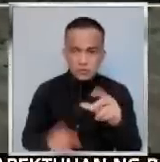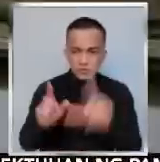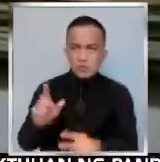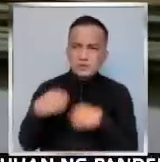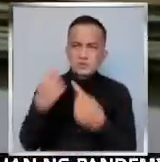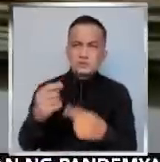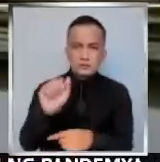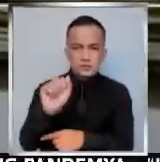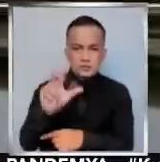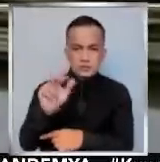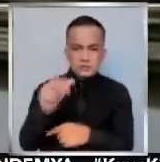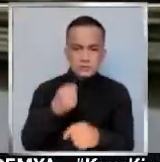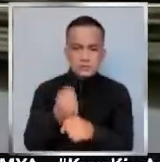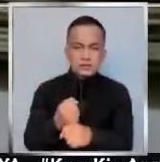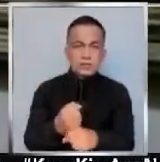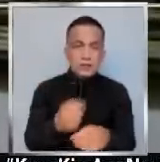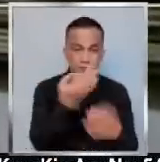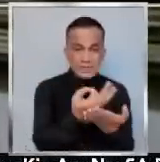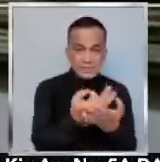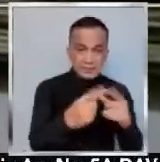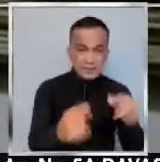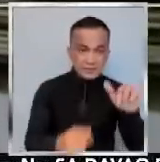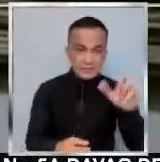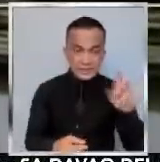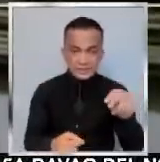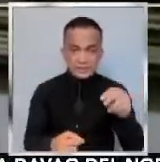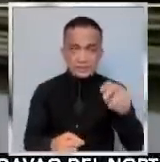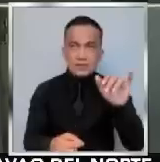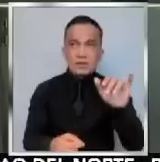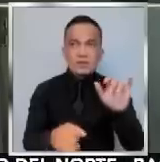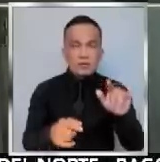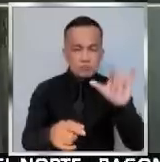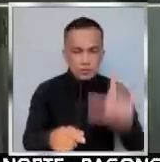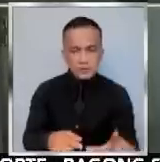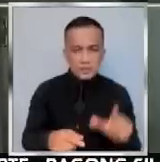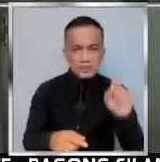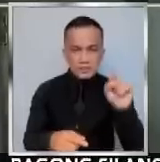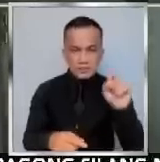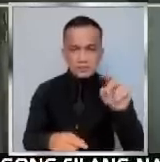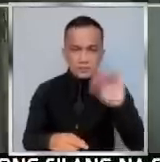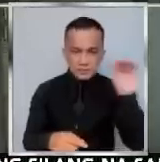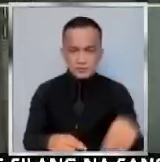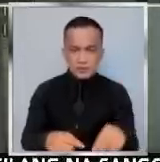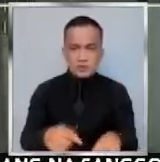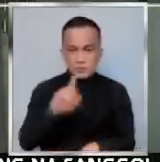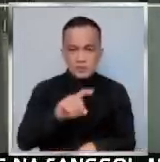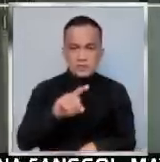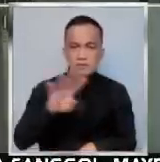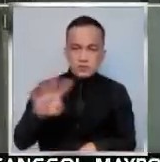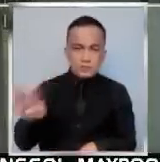taon. Ang yen naman bumaba ng 11% sa loob ng halos 4 na buwan. Nasa 144 level ang yen